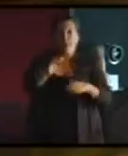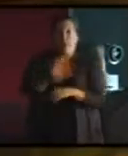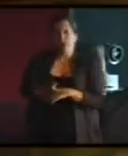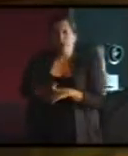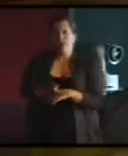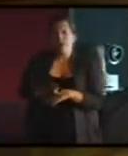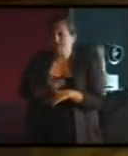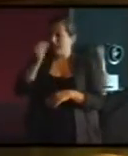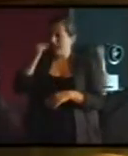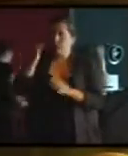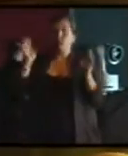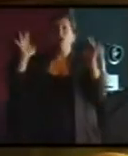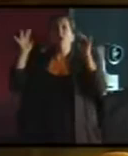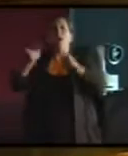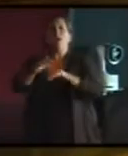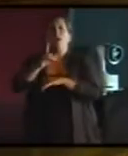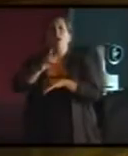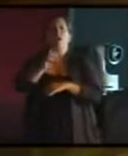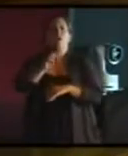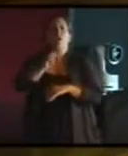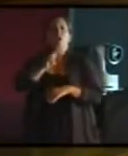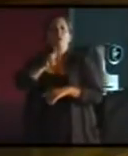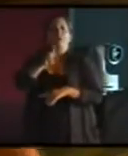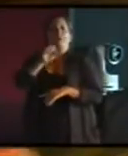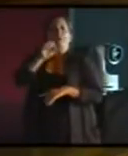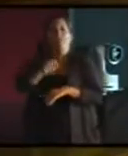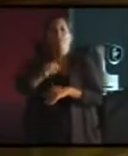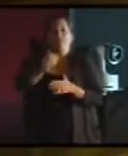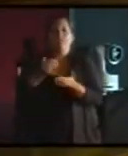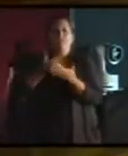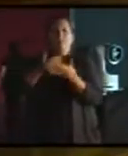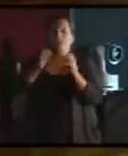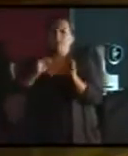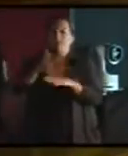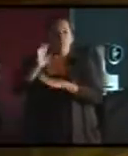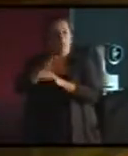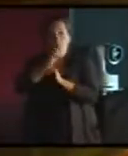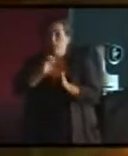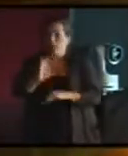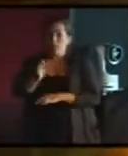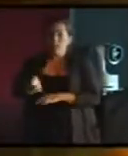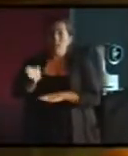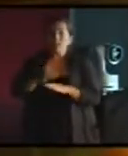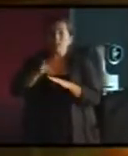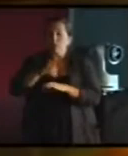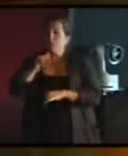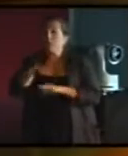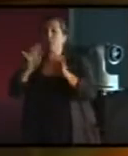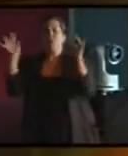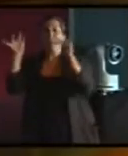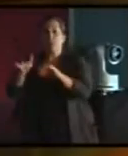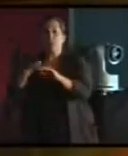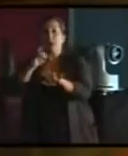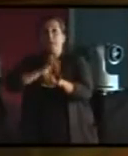des Douves comme un potentiel formidable. On va redécouvrir cette petite araignée structurelle en métal comme une halle urbaine